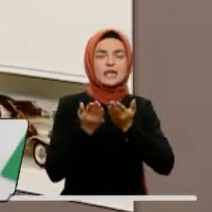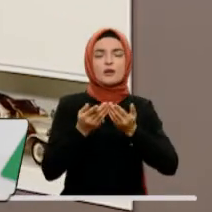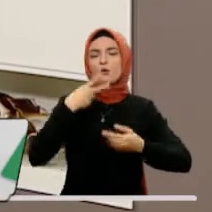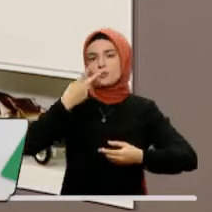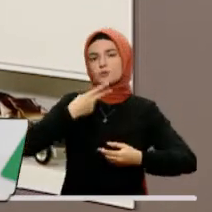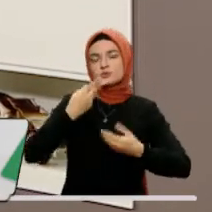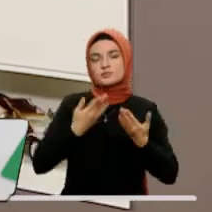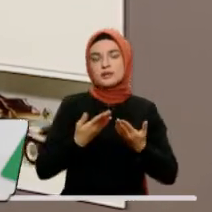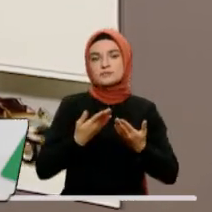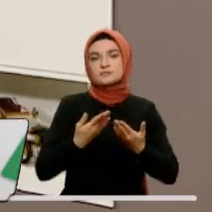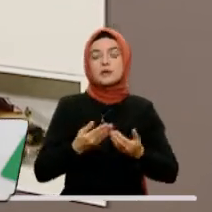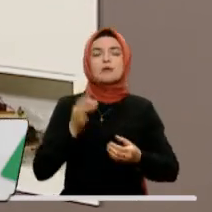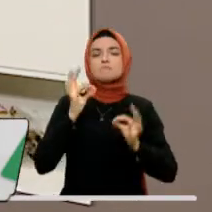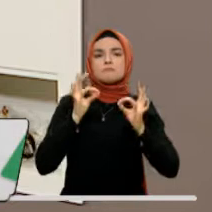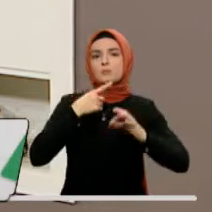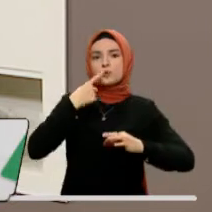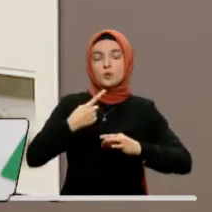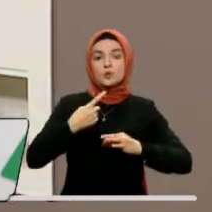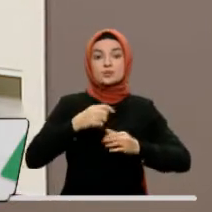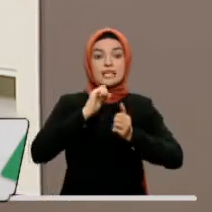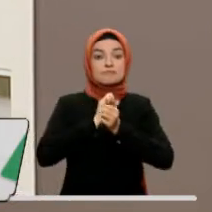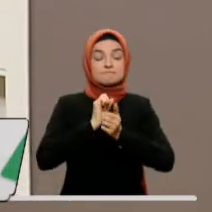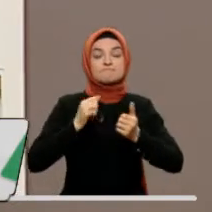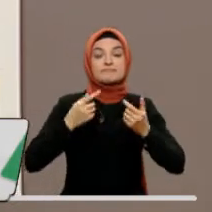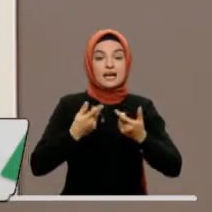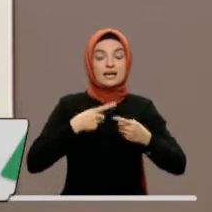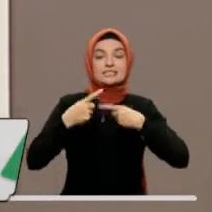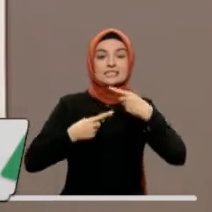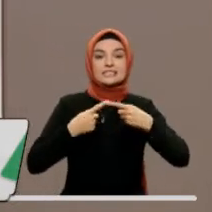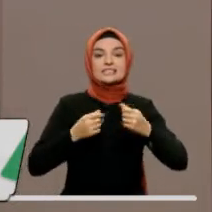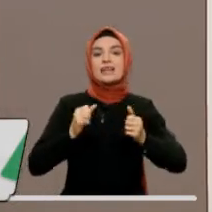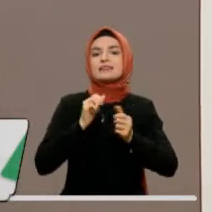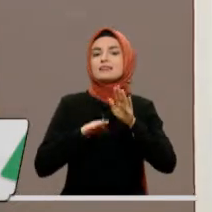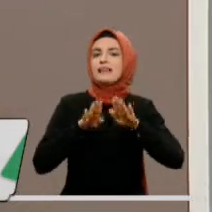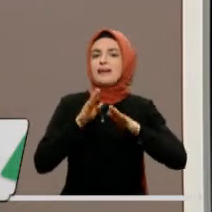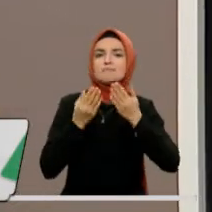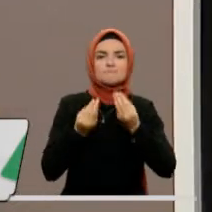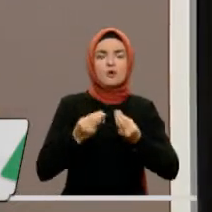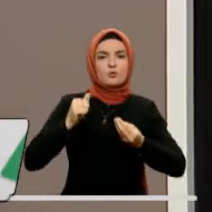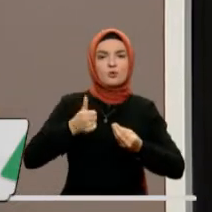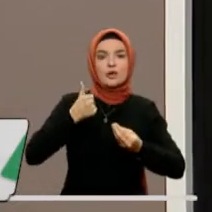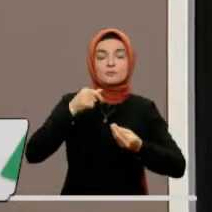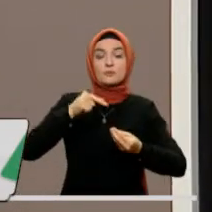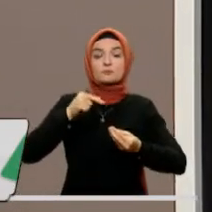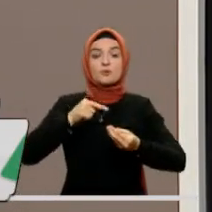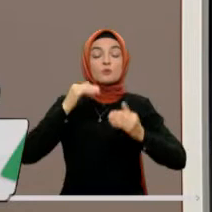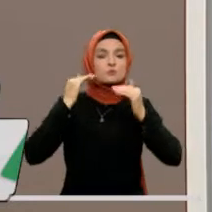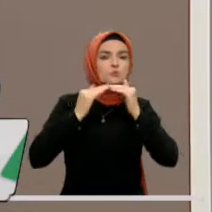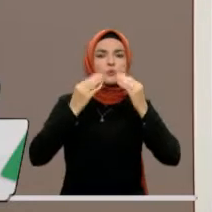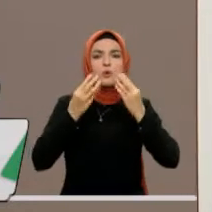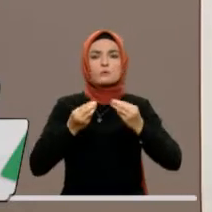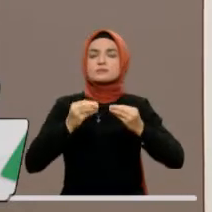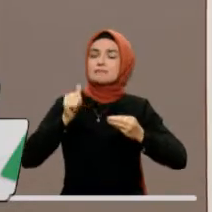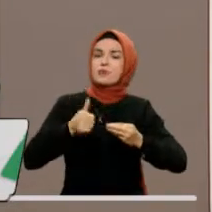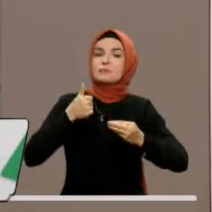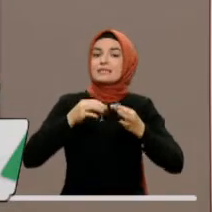söylüyoruz, evlilikte denge önemlidir. Ailelerin böyle geleneksel anlamda, kültürel anlamda birbirlerine uyum sağlaması çok kritiktir diyoruz. Peki nedir